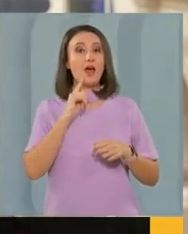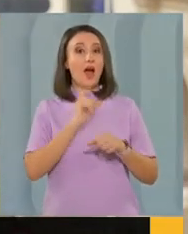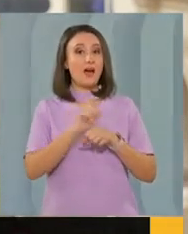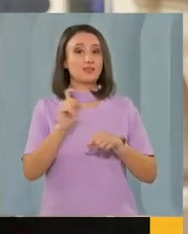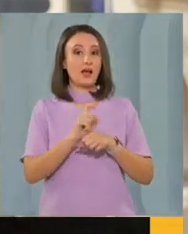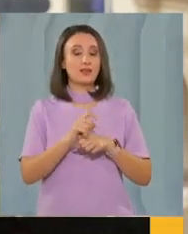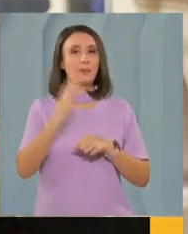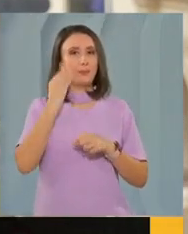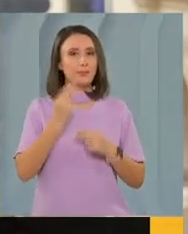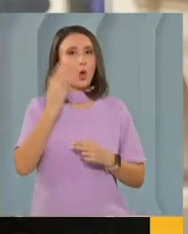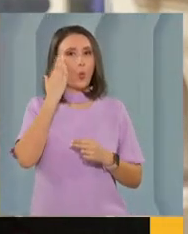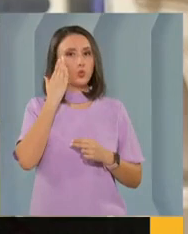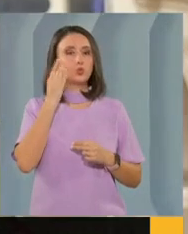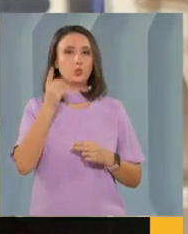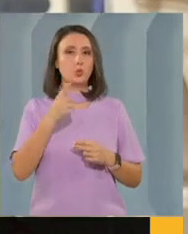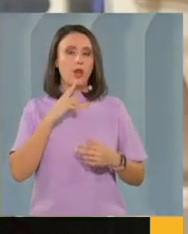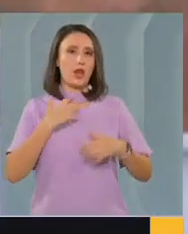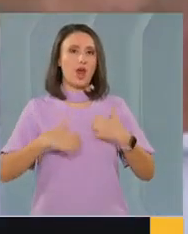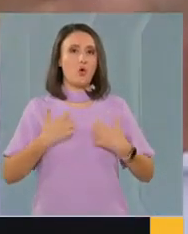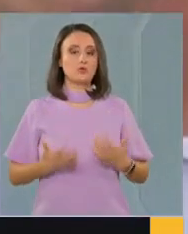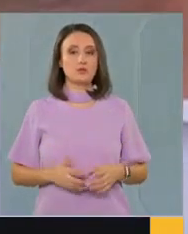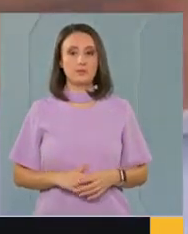atacat în bine cunoscutul său stil agresiv.